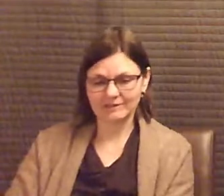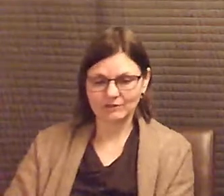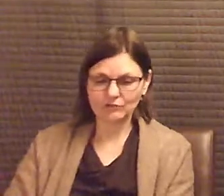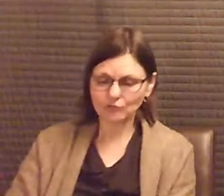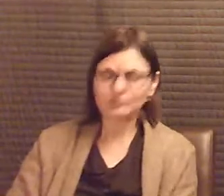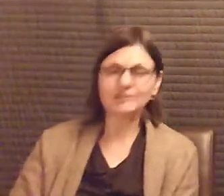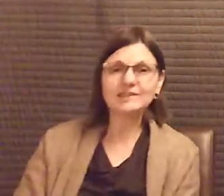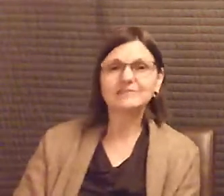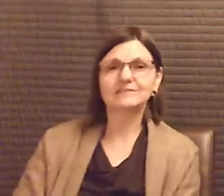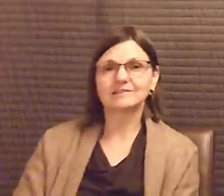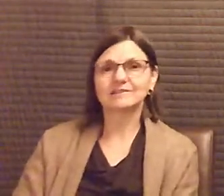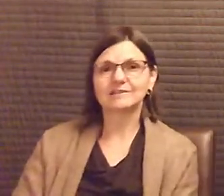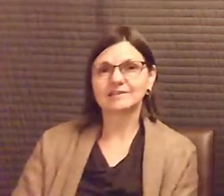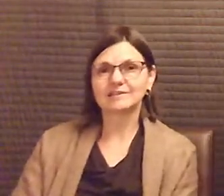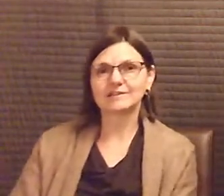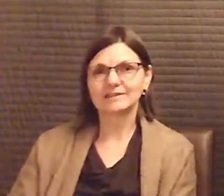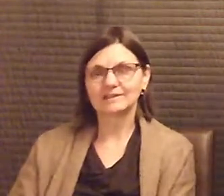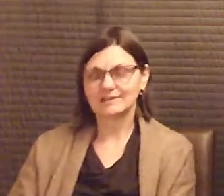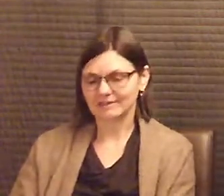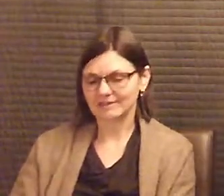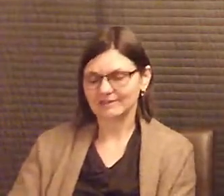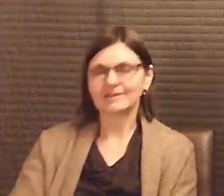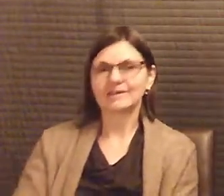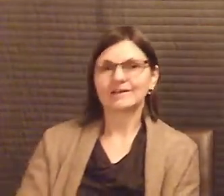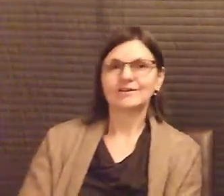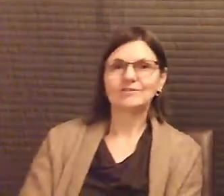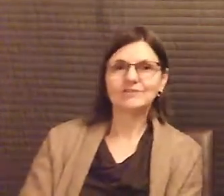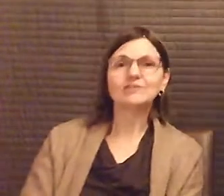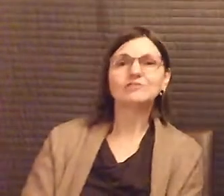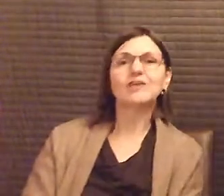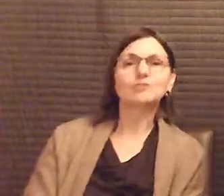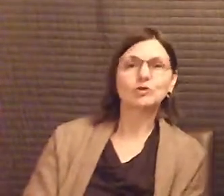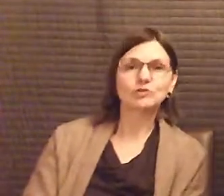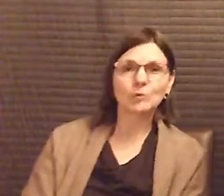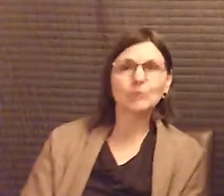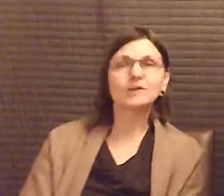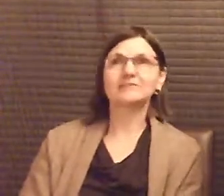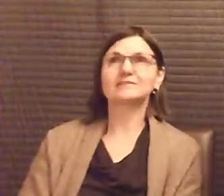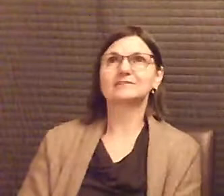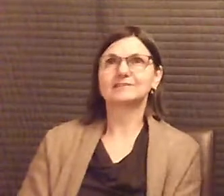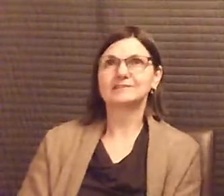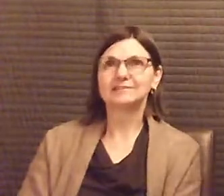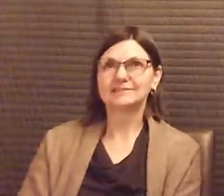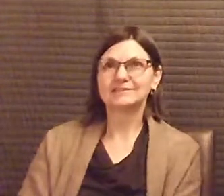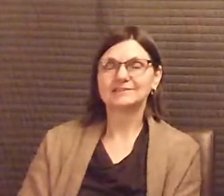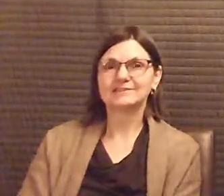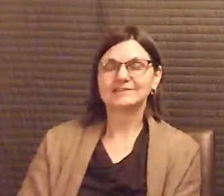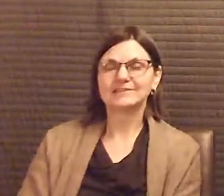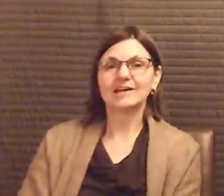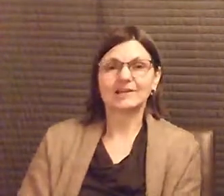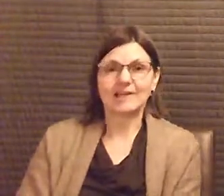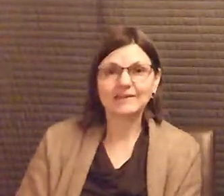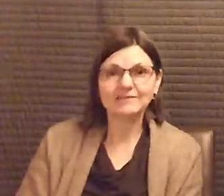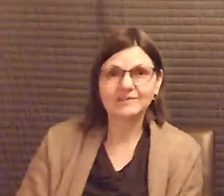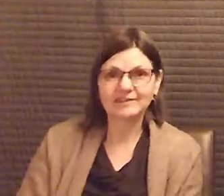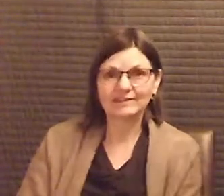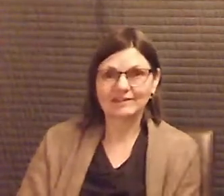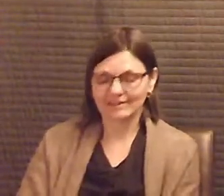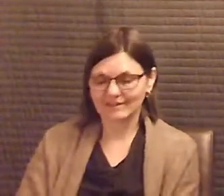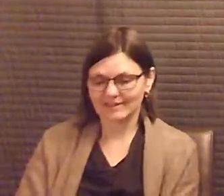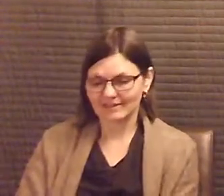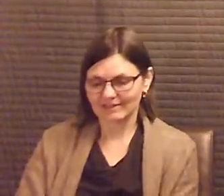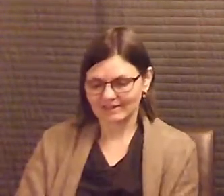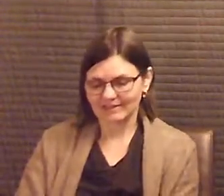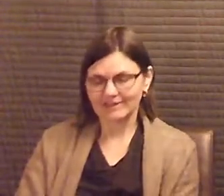slaap zondag niet kreeg de is pi kattengedrag hand weer uit god geboren is een de gered was